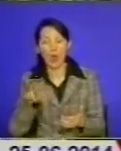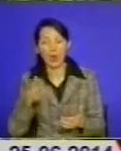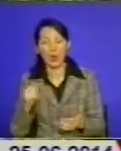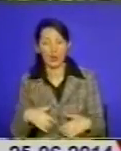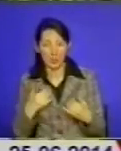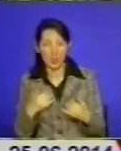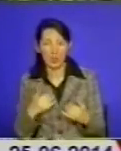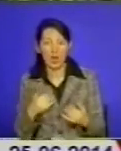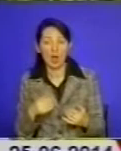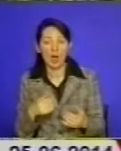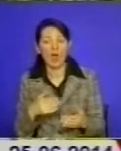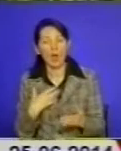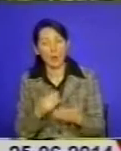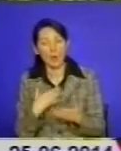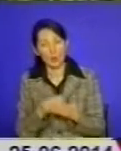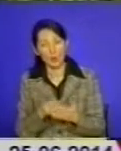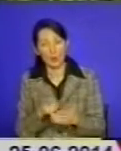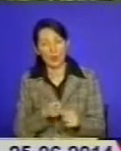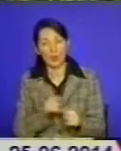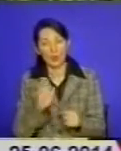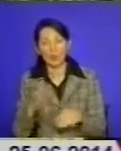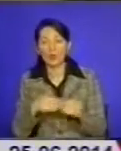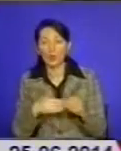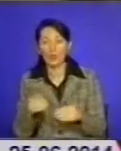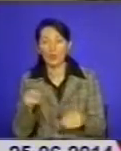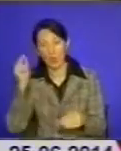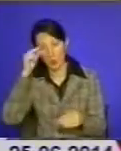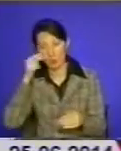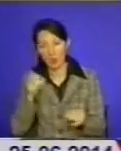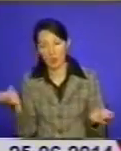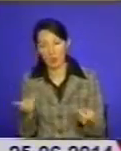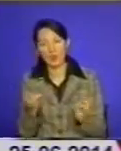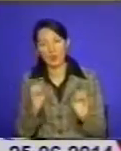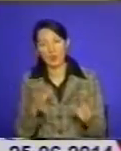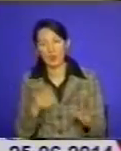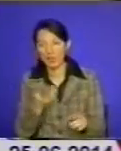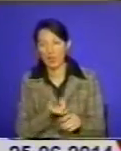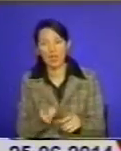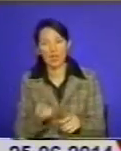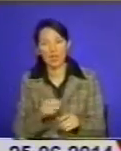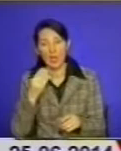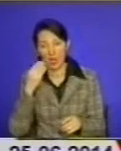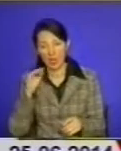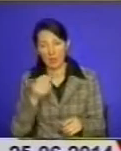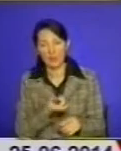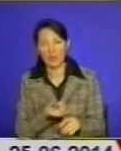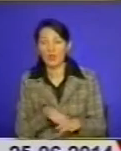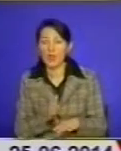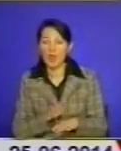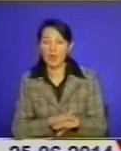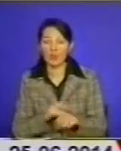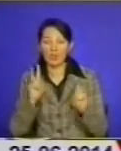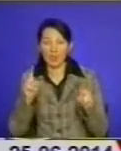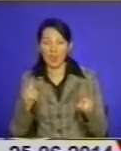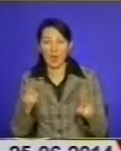буде профільний предмет, і треба його здати якнайкраще. Напевно, найважча тема взагалі з курсу біології шкільної – це генетика,